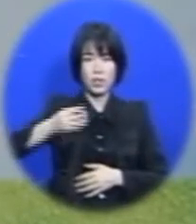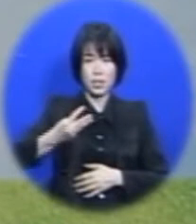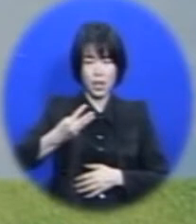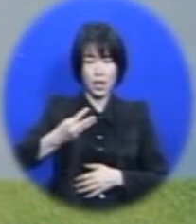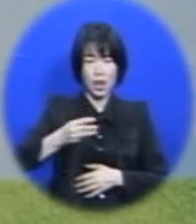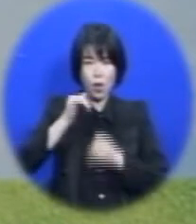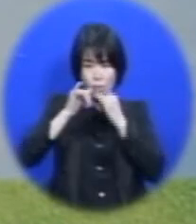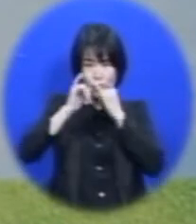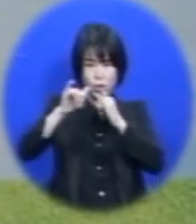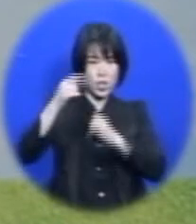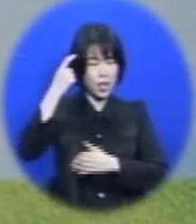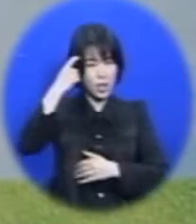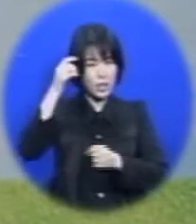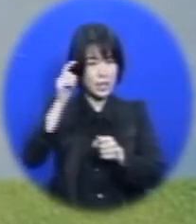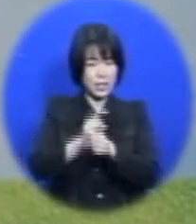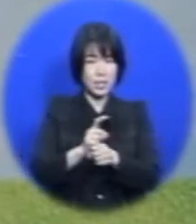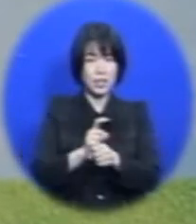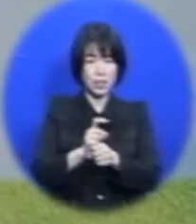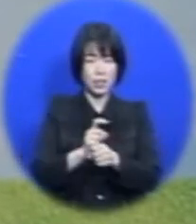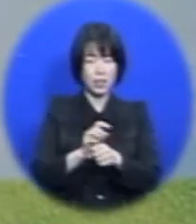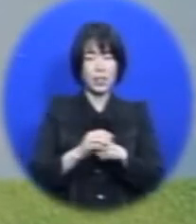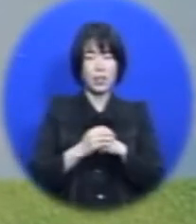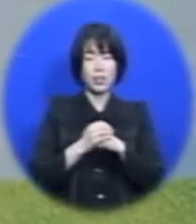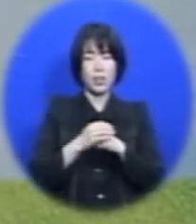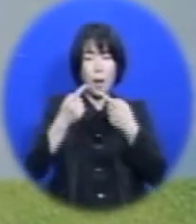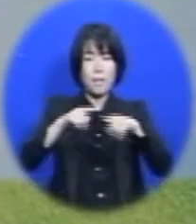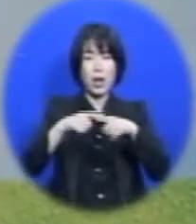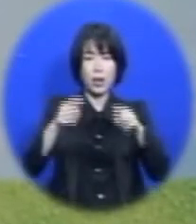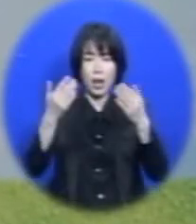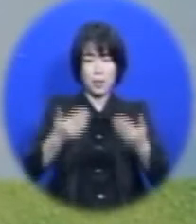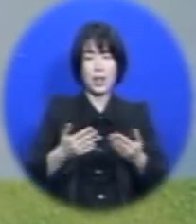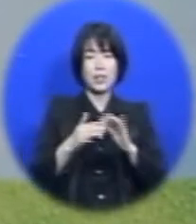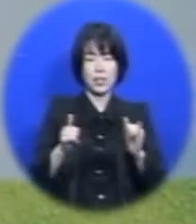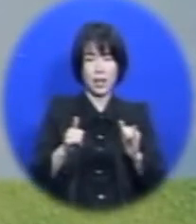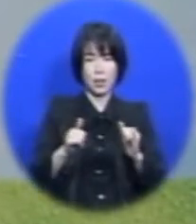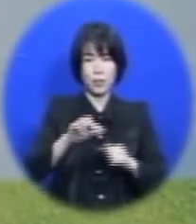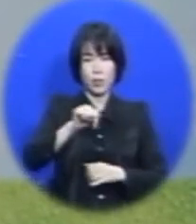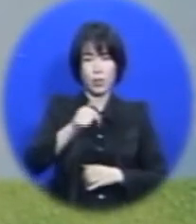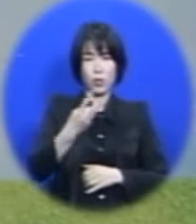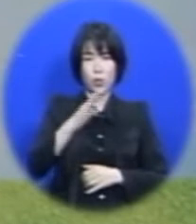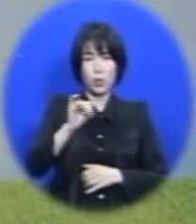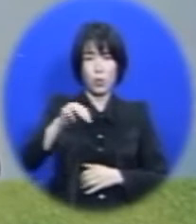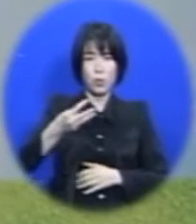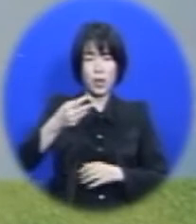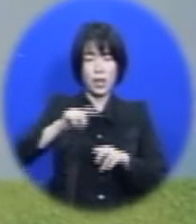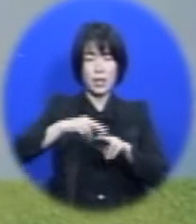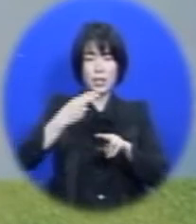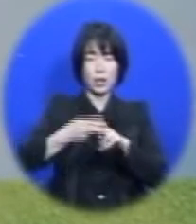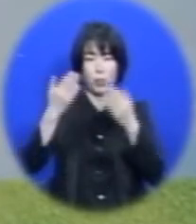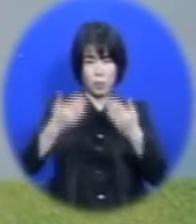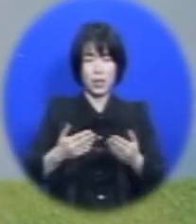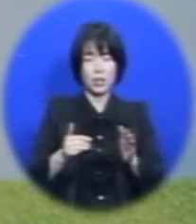지성이라 그런 평가를 받는 사람입니다. 노벨상도 탔고. 그런데